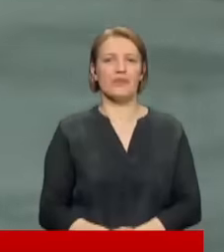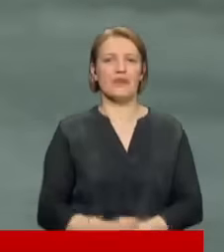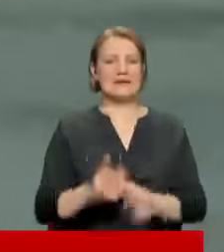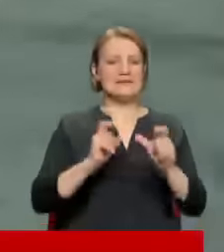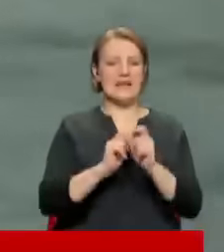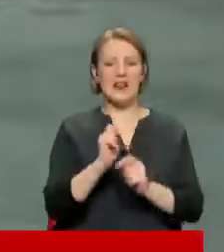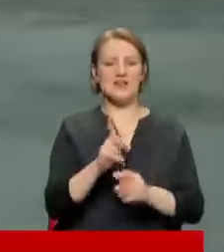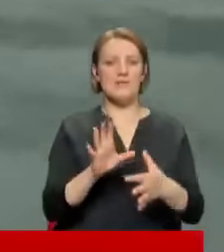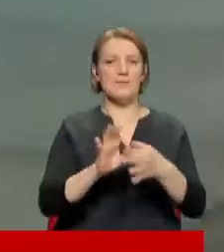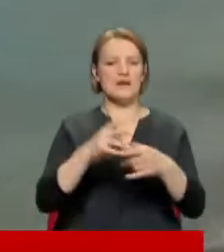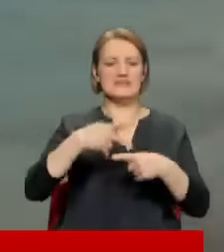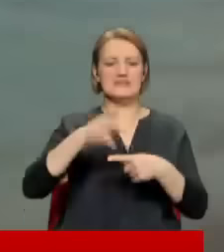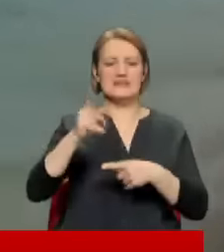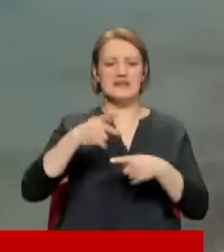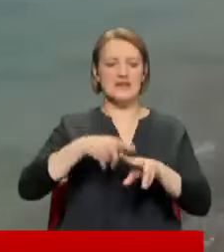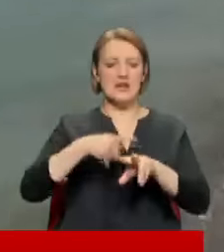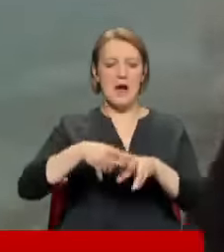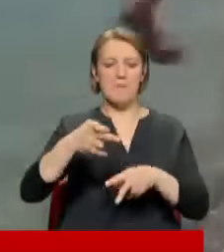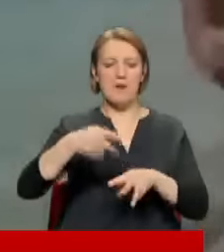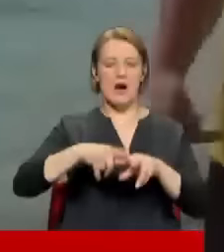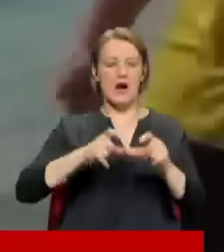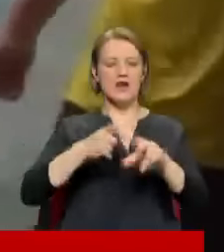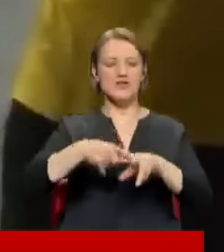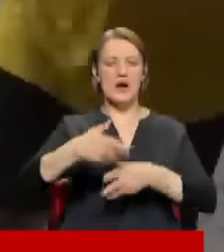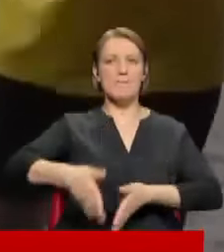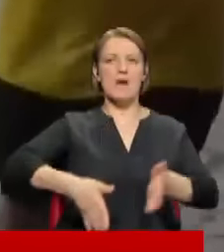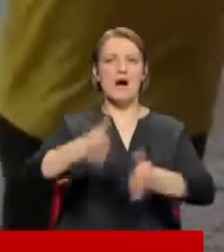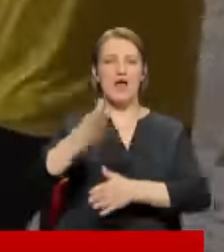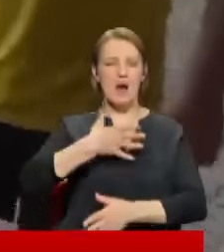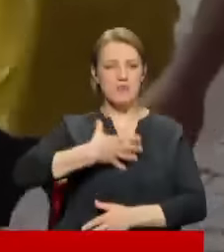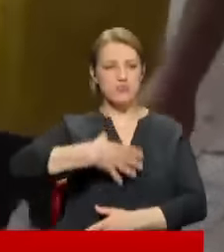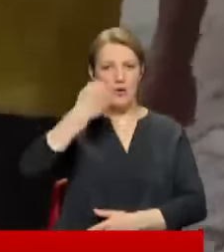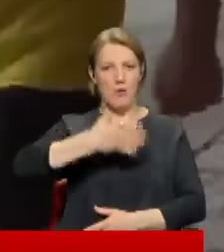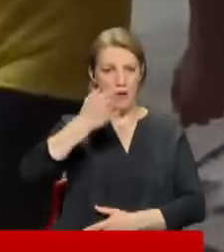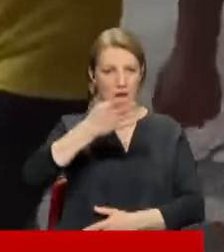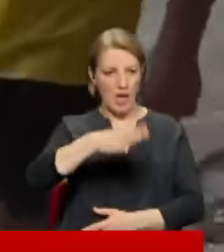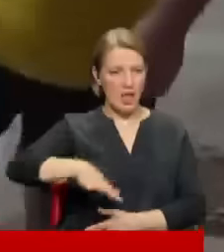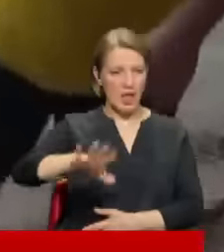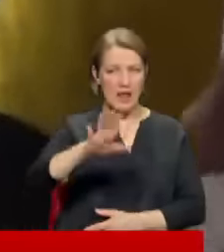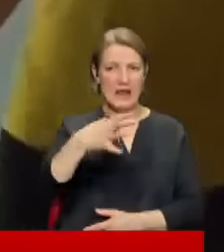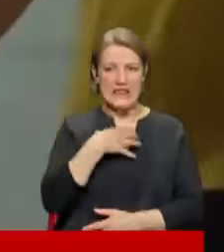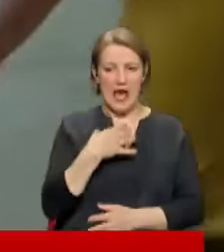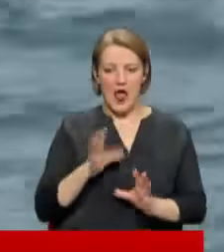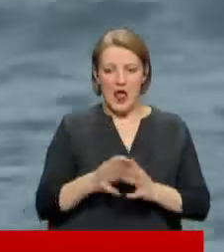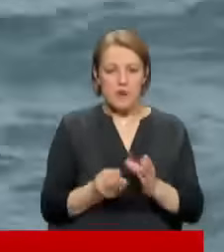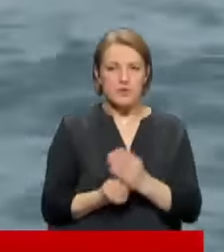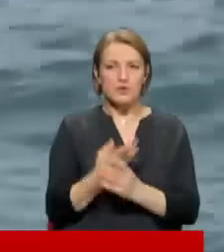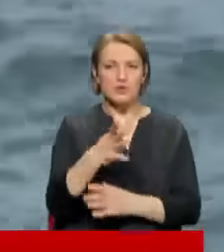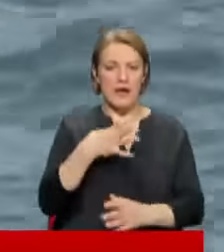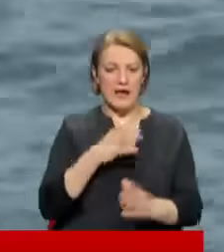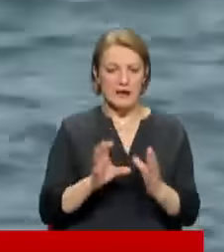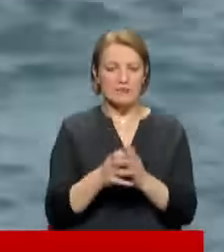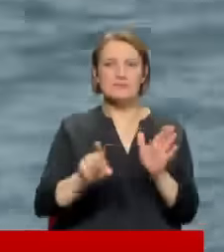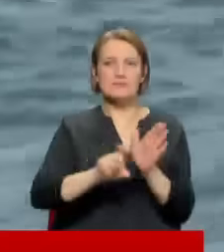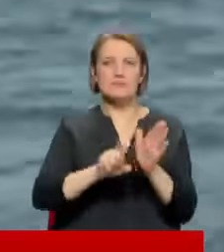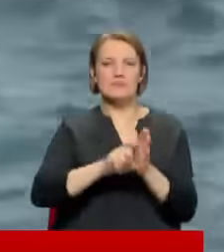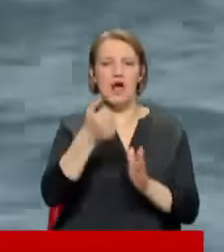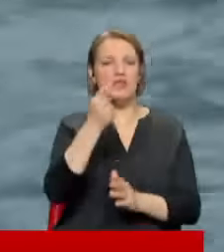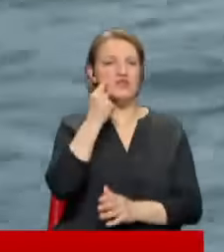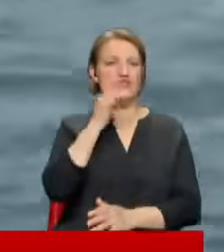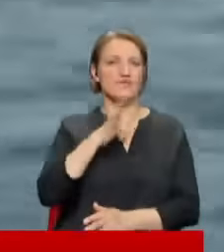Seyhan ilçesine bağlı Ziyapaşa mahallesinde ise mahalleli boğulma vakalarına karşı kendi can kurtaran ekibini kurdu. Ekipte sertifikalı 6